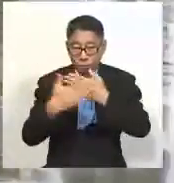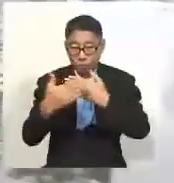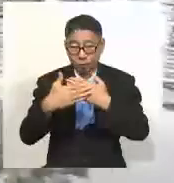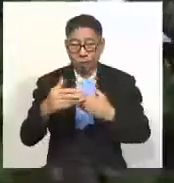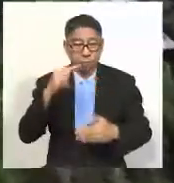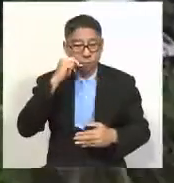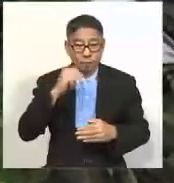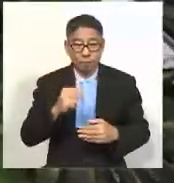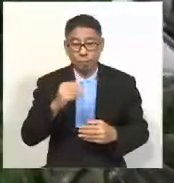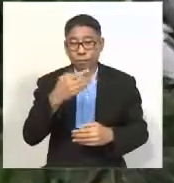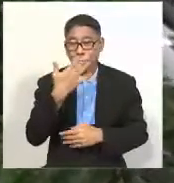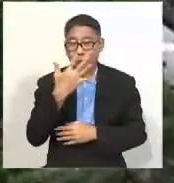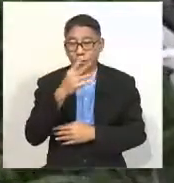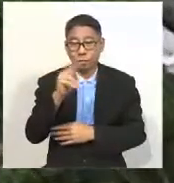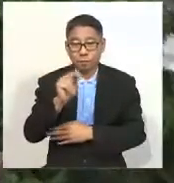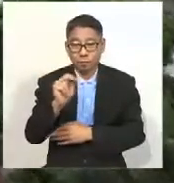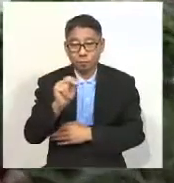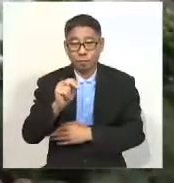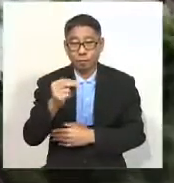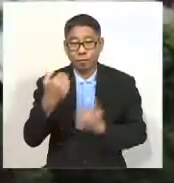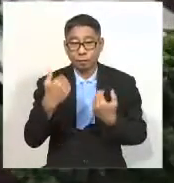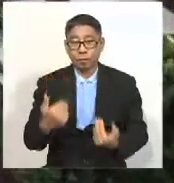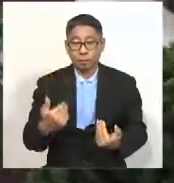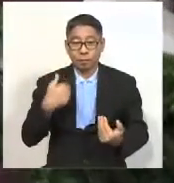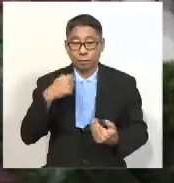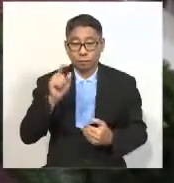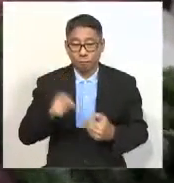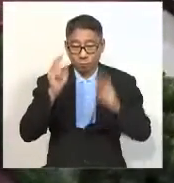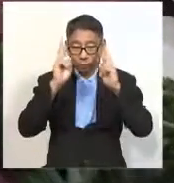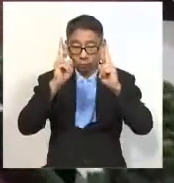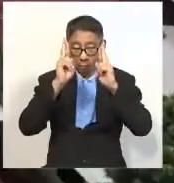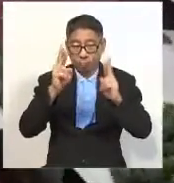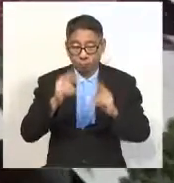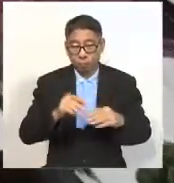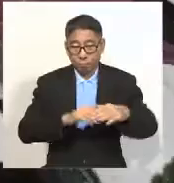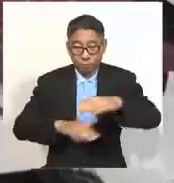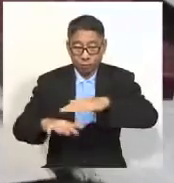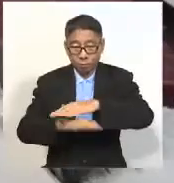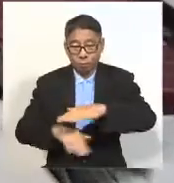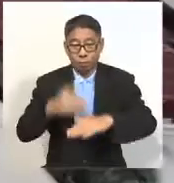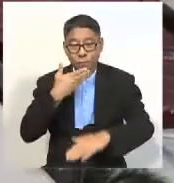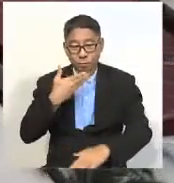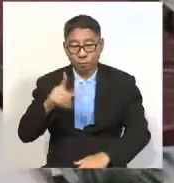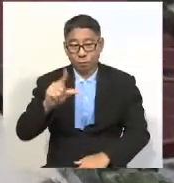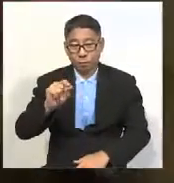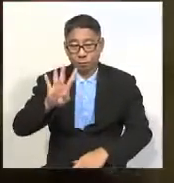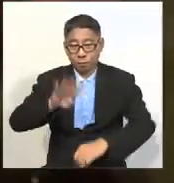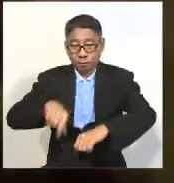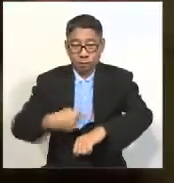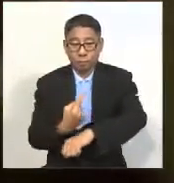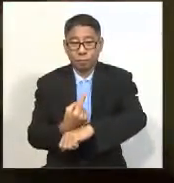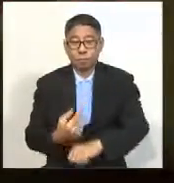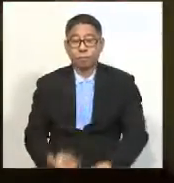ดับน้ำหนองหานเป็นสีน้ำเงินซึ่งแสดงถึงสถานการณ์เฝ้าระวังและให้ติดตามข้อมูลข่าวสารตลอด24ชั่วโมงค่ะ